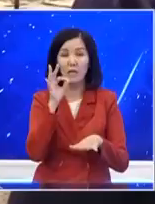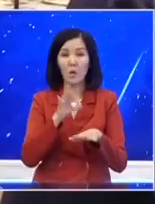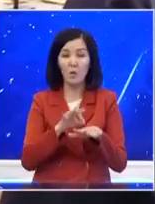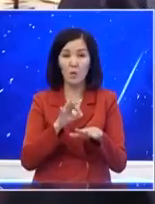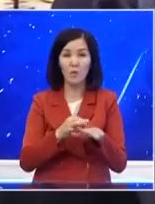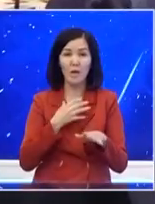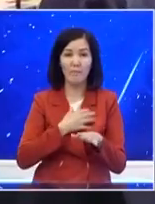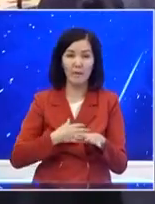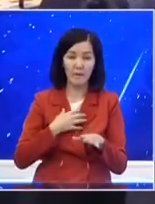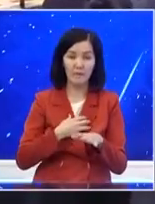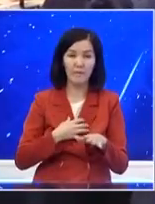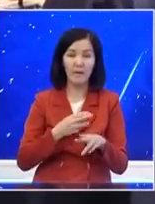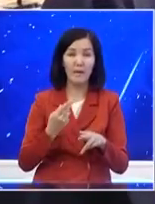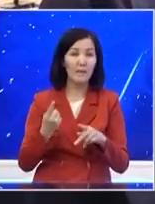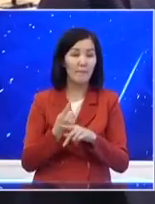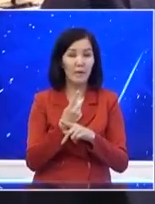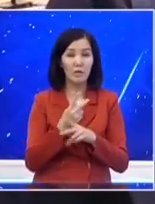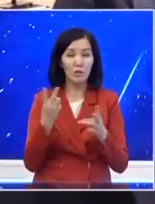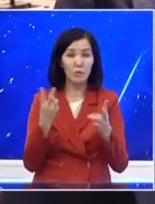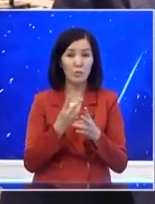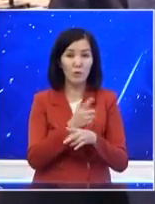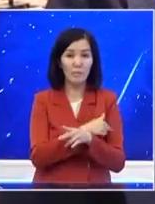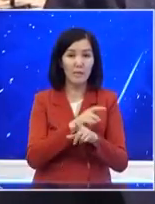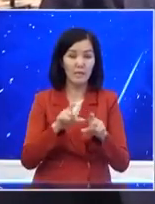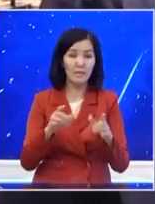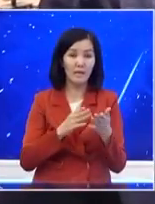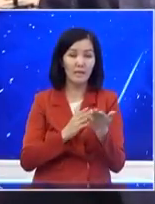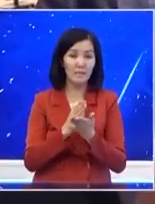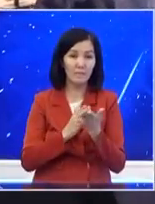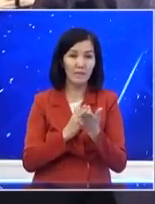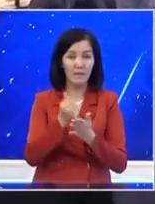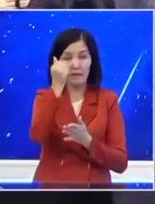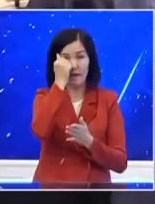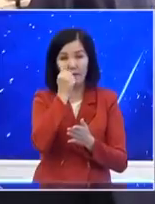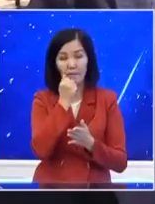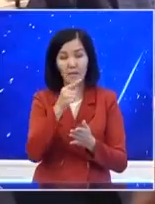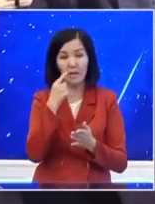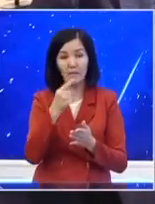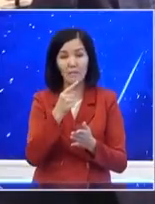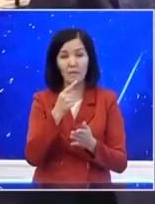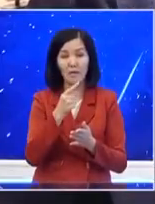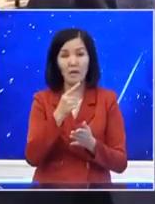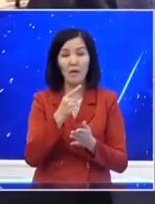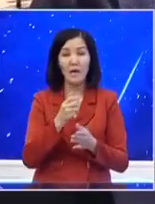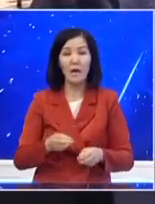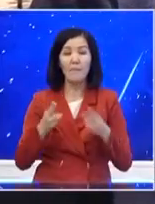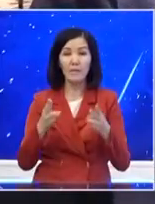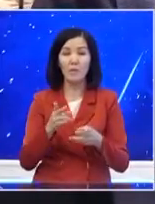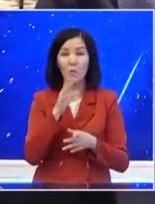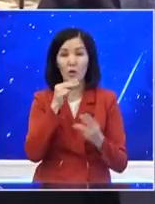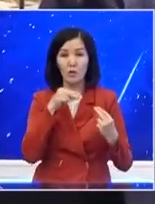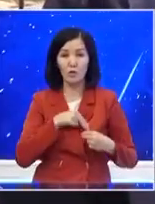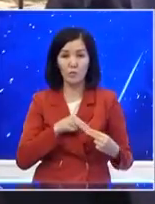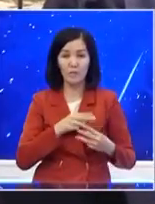барлығымызды әбігерге салды. Ең бірінші кезекте медицина қызметкерлерін. Мен оларға алғыс айтқым келеді. Өз бастарын қатерге тігіп жүр. Егер